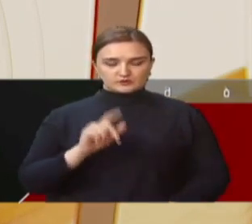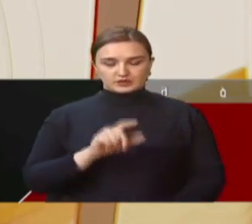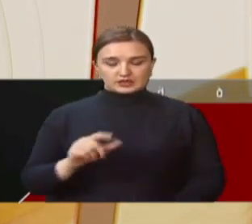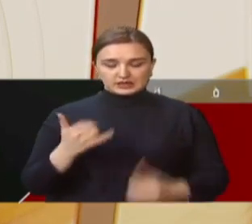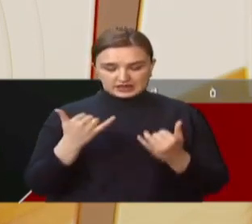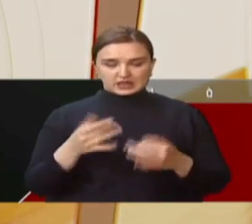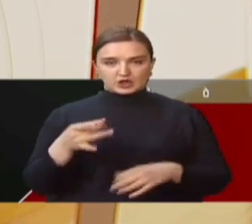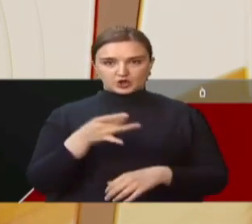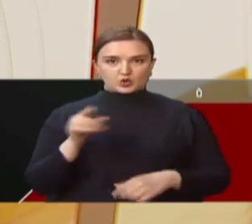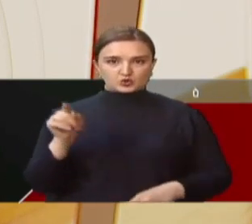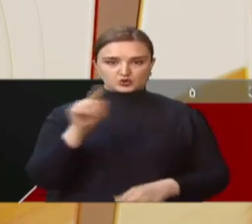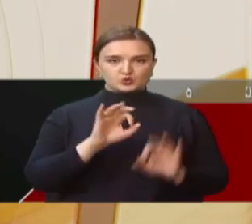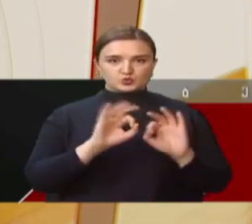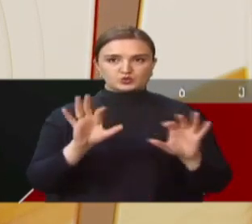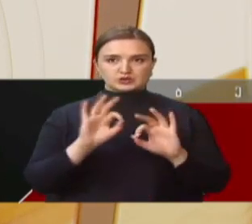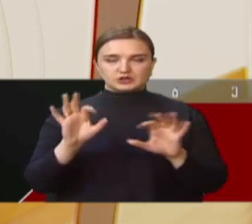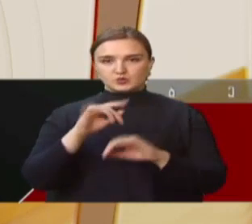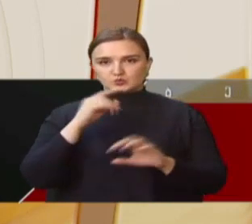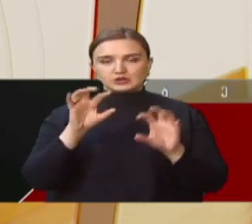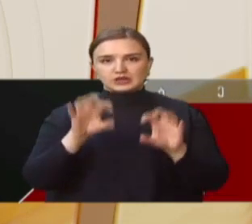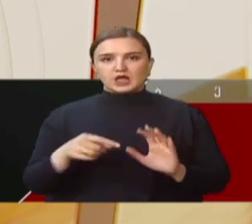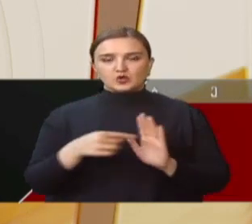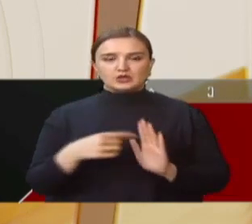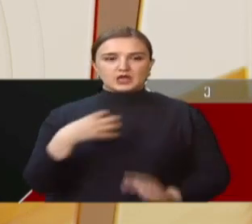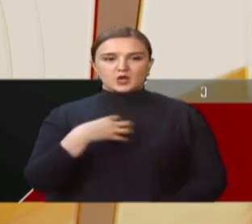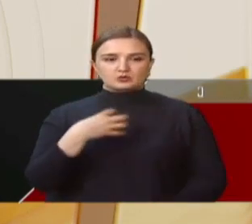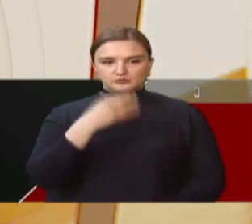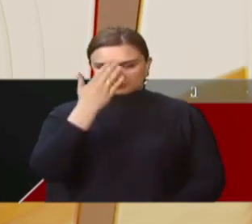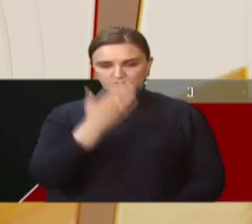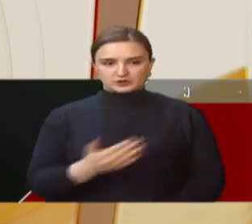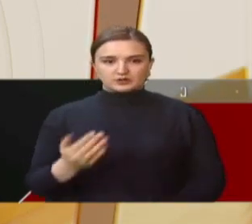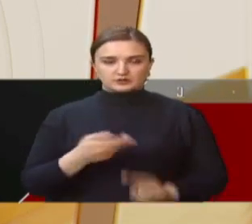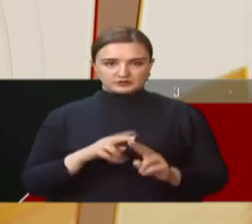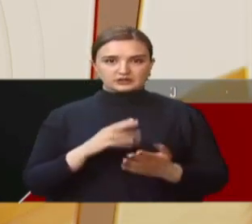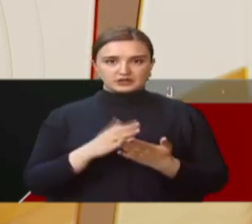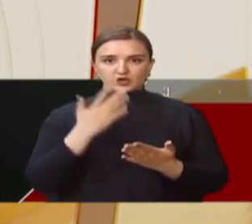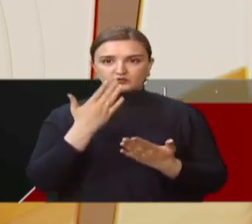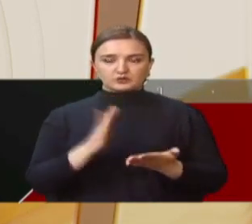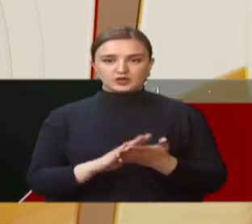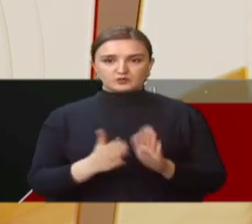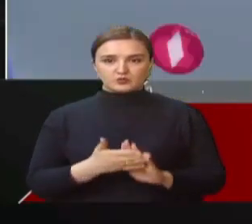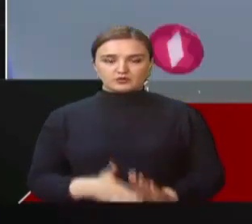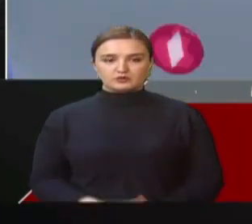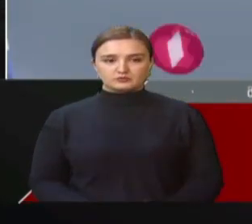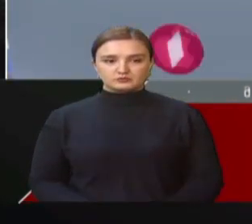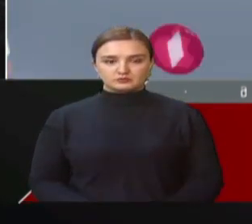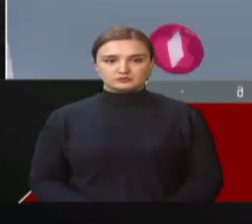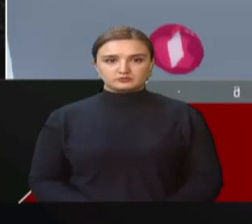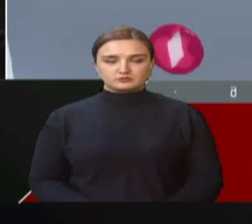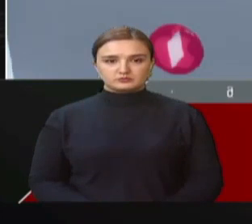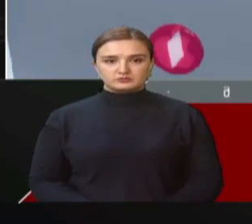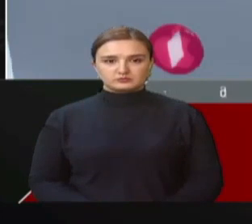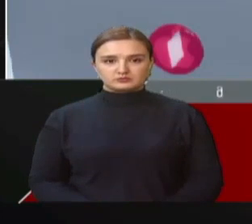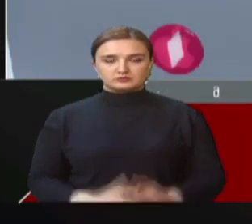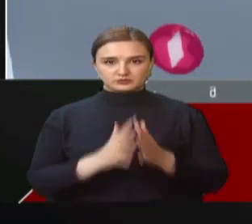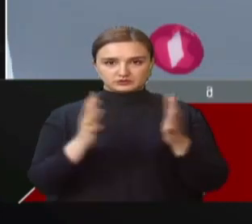გადიან რეგიონში და უხსნიან ამ რუსული კანონის აუცილებლობას საზოგადოებას. აი ეს არის ეროვნული თანხმობა. გასაგებია ბატონ